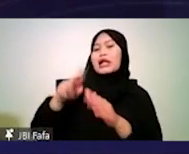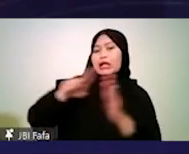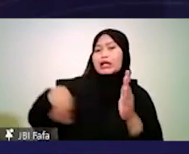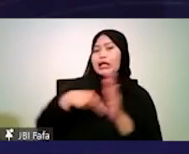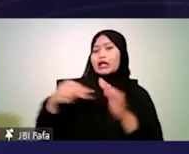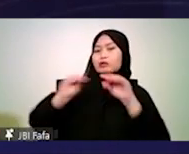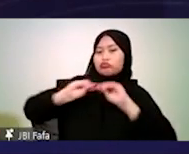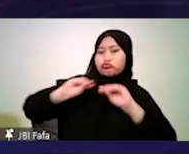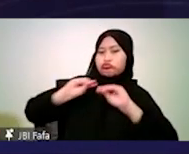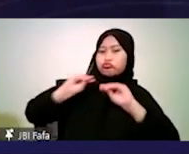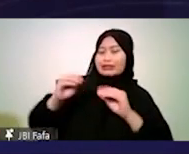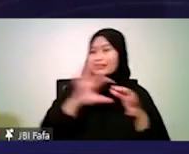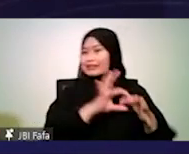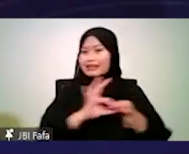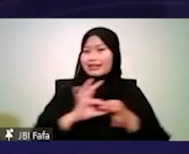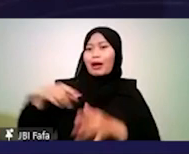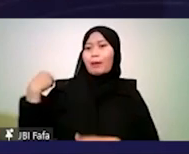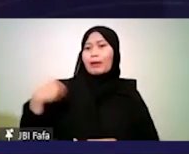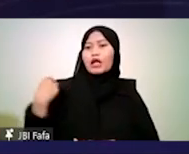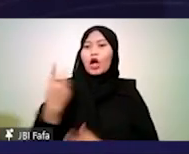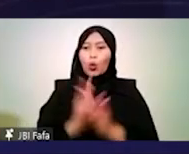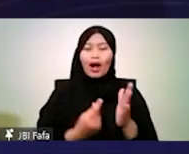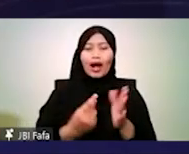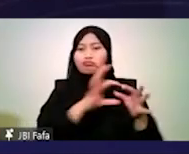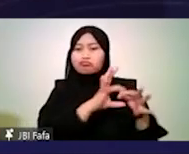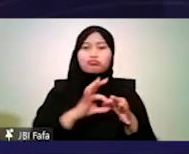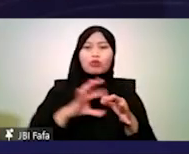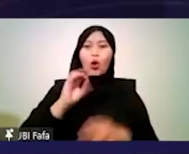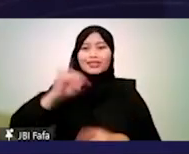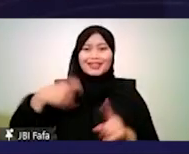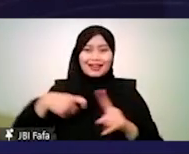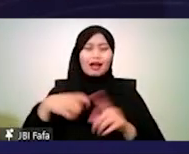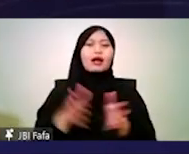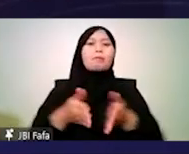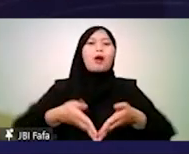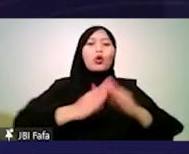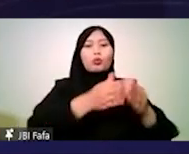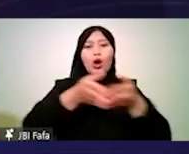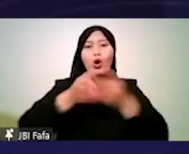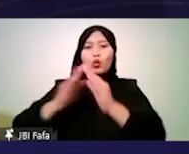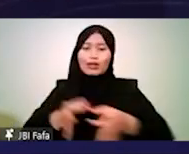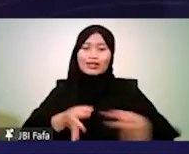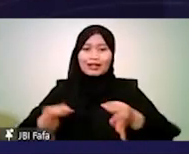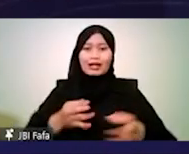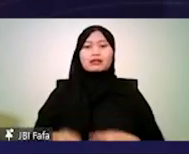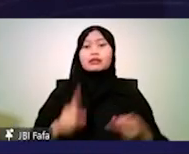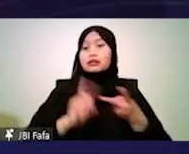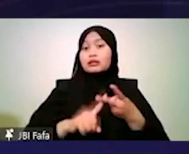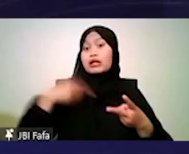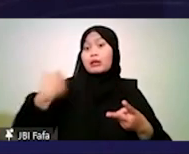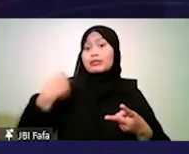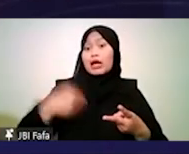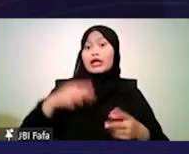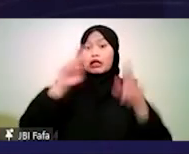kementerian keuangan dan OJK dan membangun infrastruktur kebijakan internasional antara lain kita kerjasama antar bank